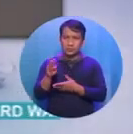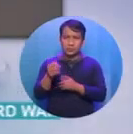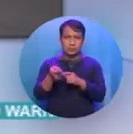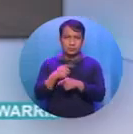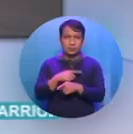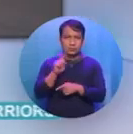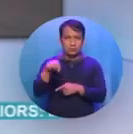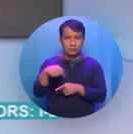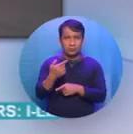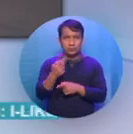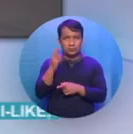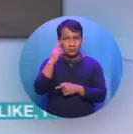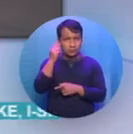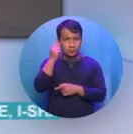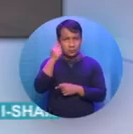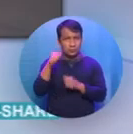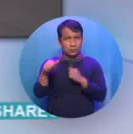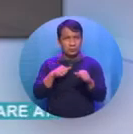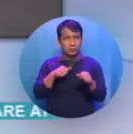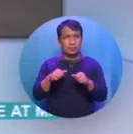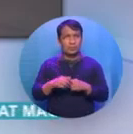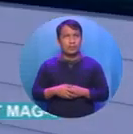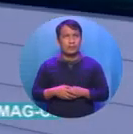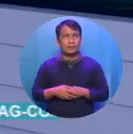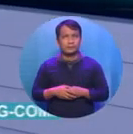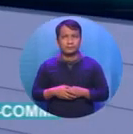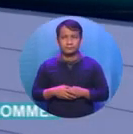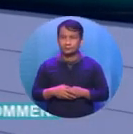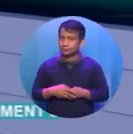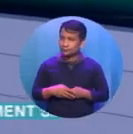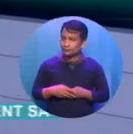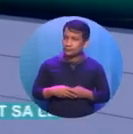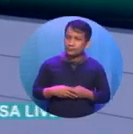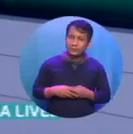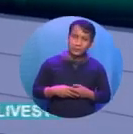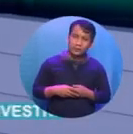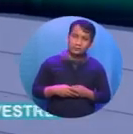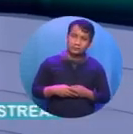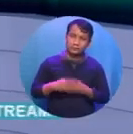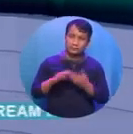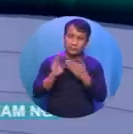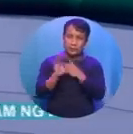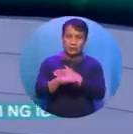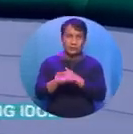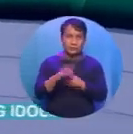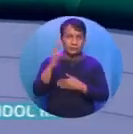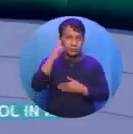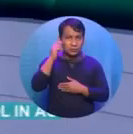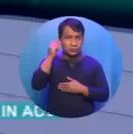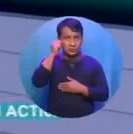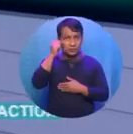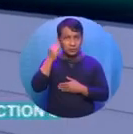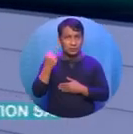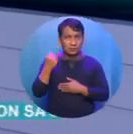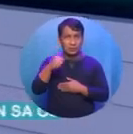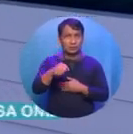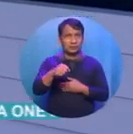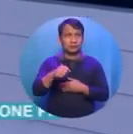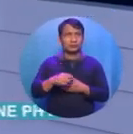ng 1PH at Rafi Tulfo in Action. Yes, at magbabalik pa po ang Idol in